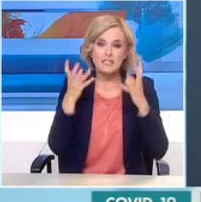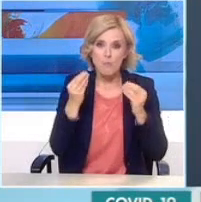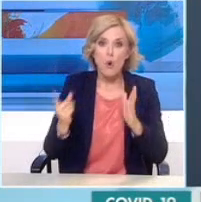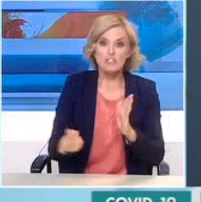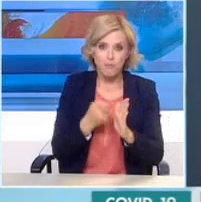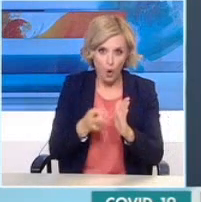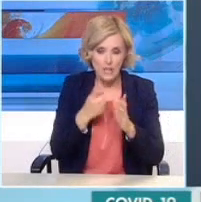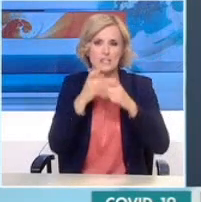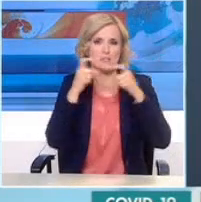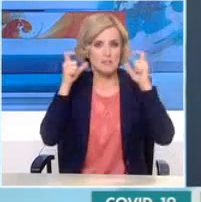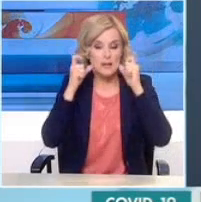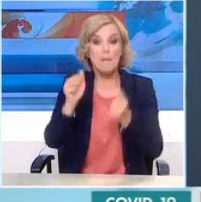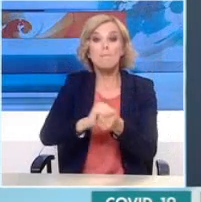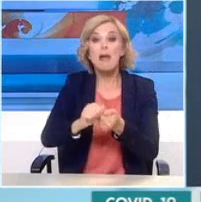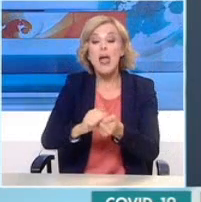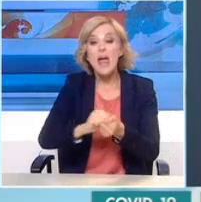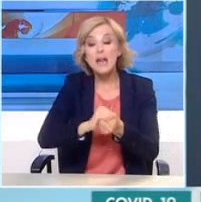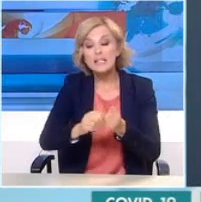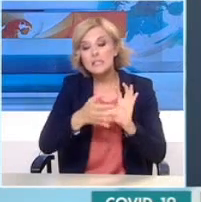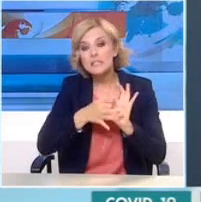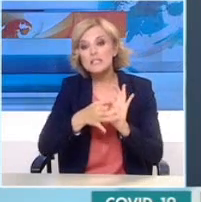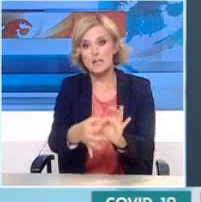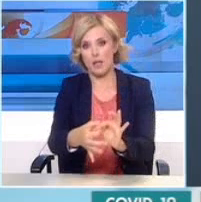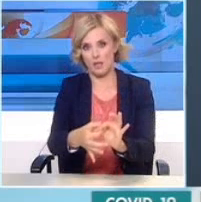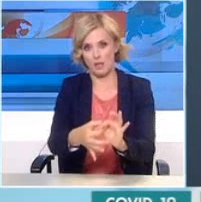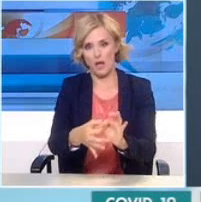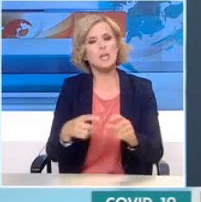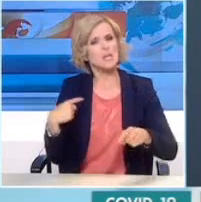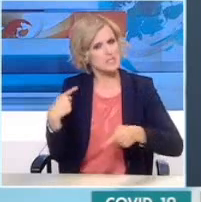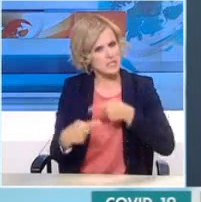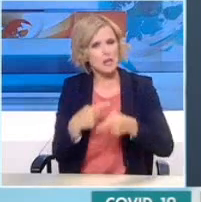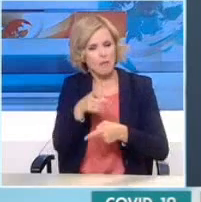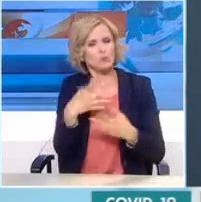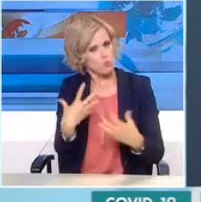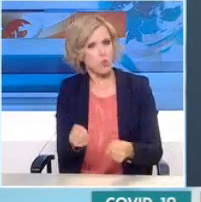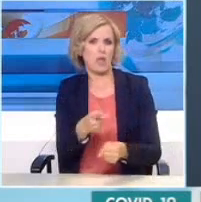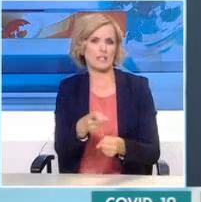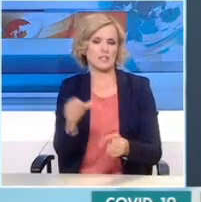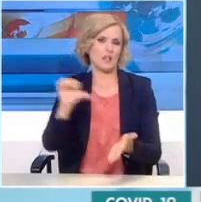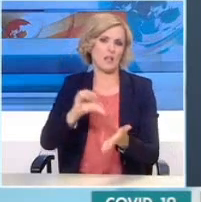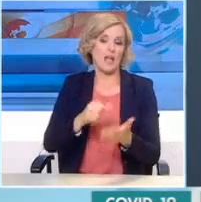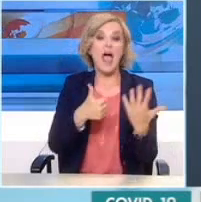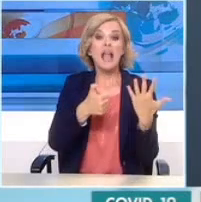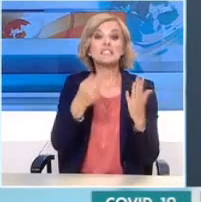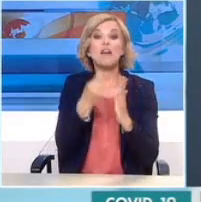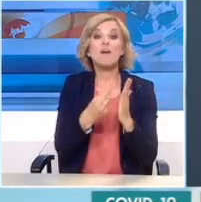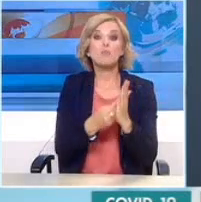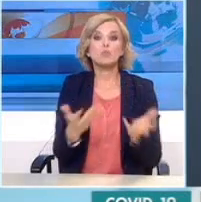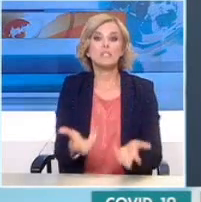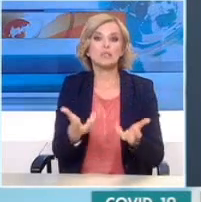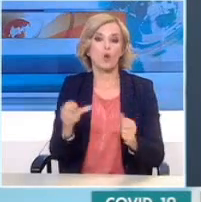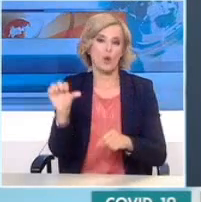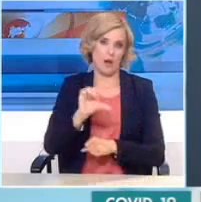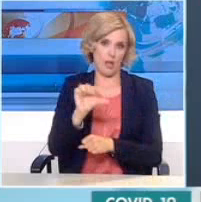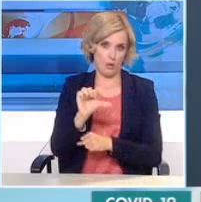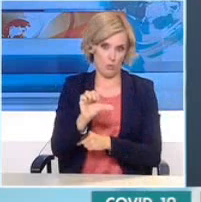να πλένεται όσο πιο συχνά μπορούμε με το σύνηθες απορρυπαντικό σε 60 βαθμούς Κελσίου.